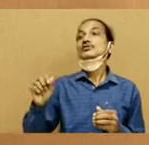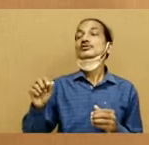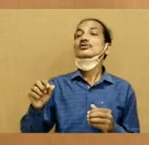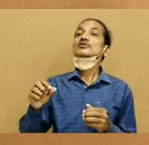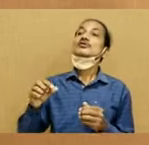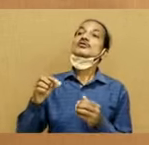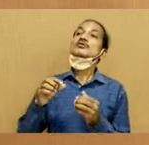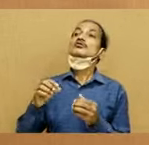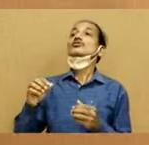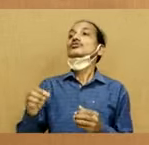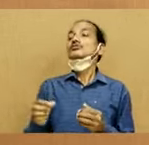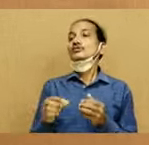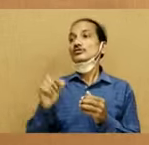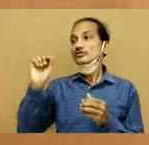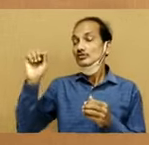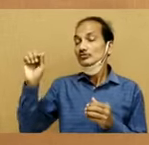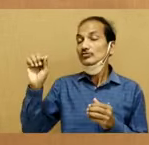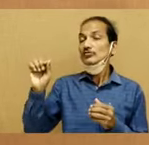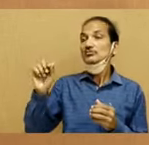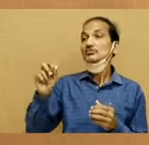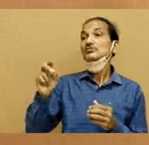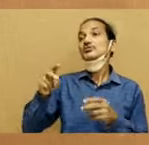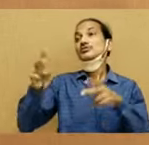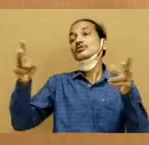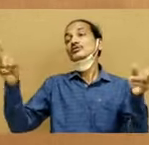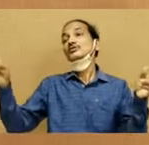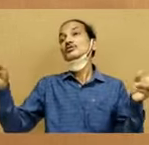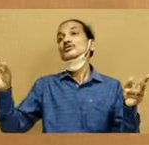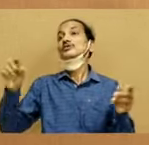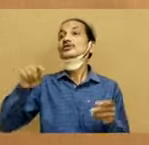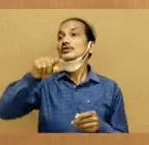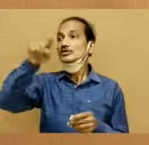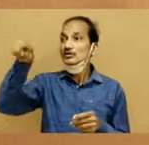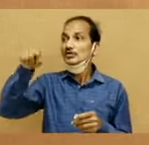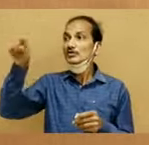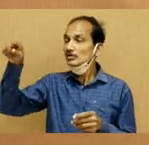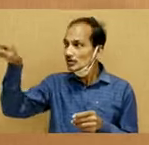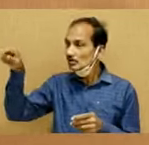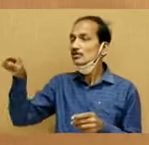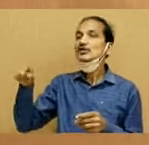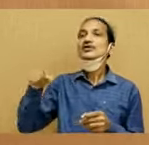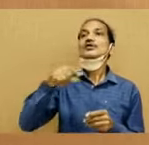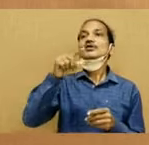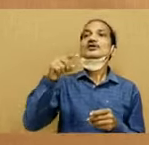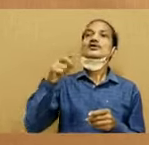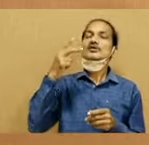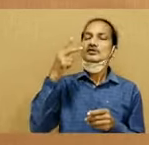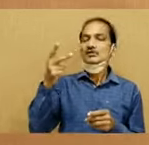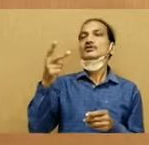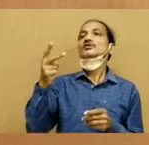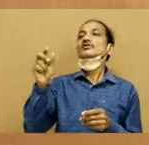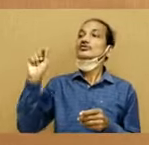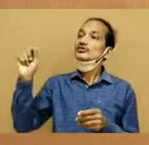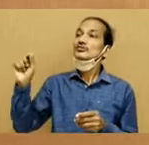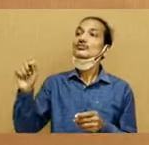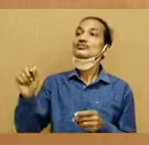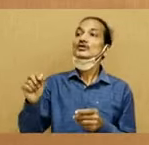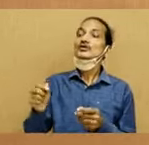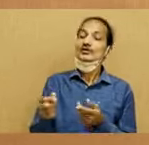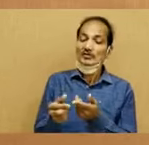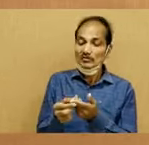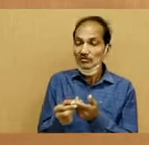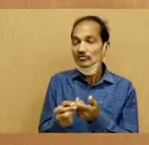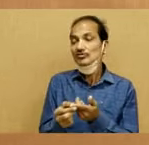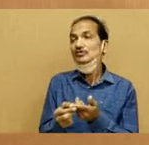3 ଜୋନ୍କୁ ବିଭକ୍ତ ଭୁବନେଶ୍ୱର ମହାନଗର ଅଞ୍ଚଳର ଏହି ଅଧିକାରୀମାନେ ବ୍ୟାପକ ନମୁନା ସଂଗ୍ରହ, କଣ୍ଟ୍ରାକ୍ଟ